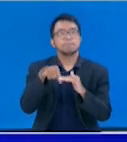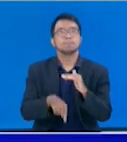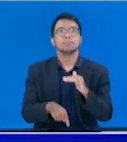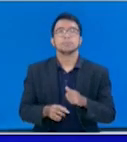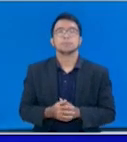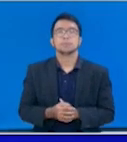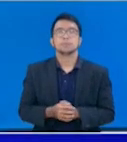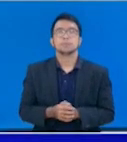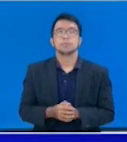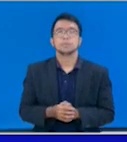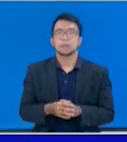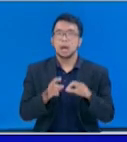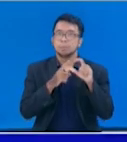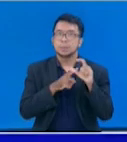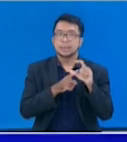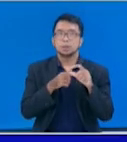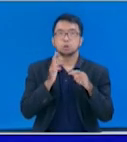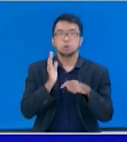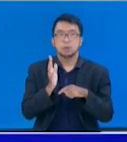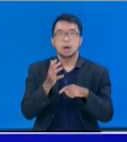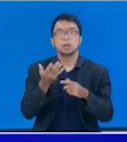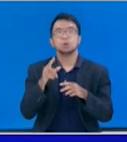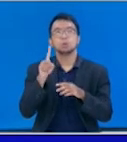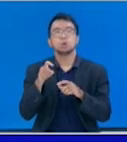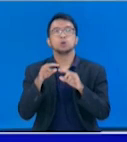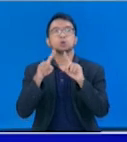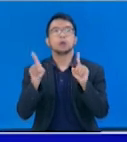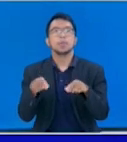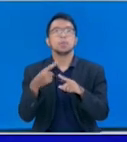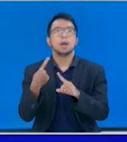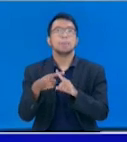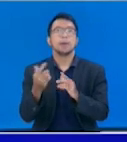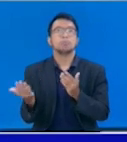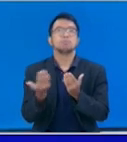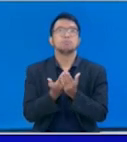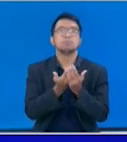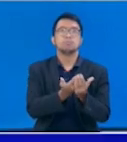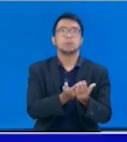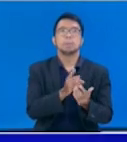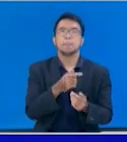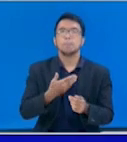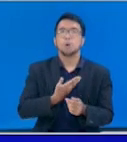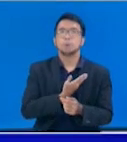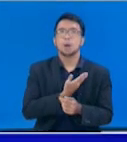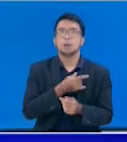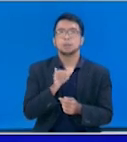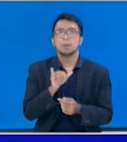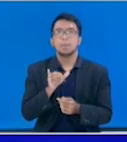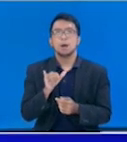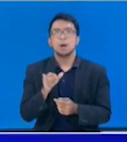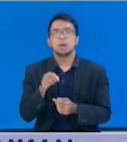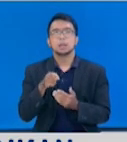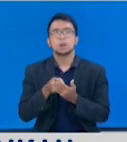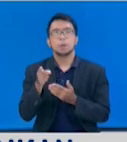naik penyidikan juga nanti harus ada surat tambahan atau keterangan tambahan. Karena kenapa? Dari pihak korban dan juga terduga pelaku ini sedang